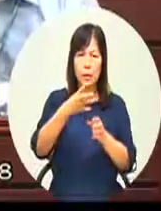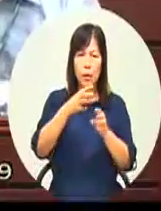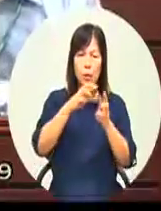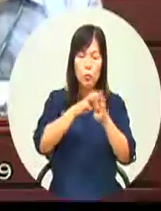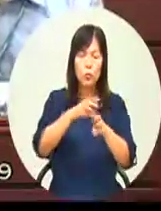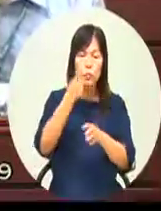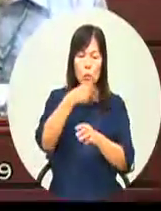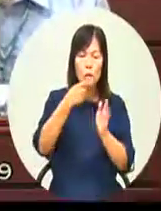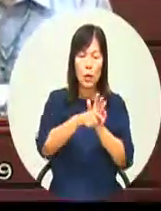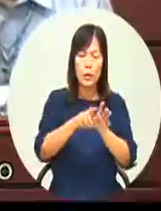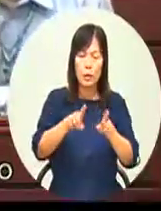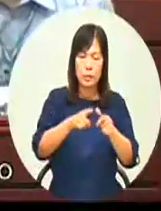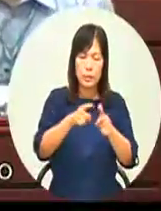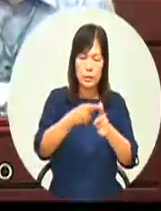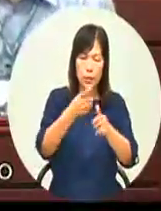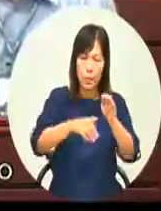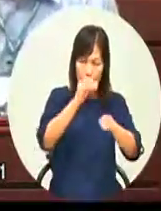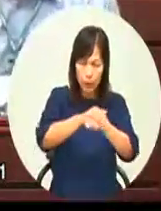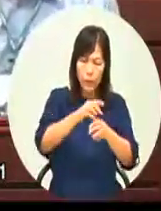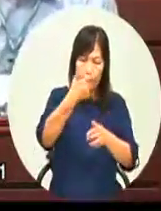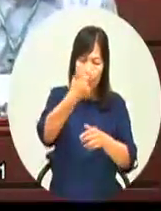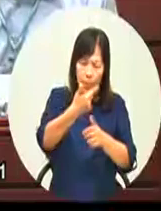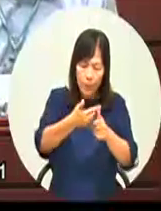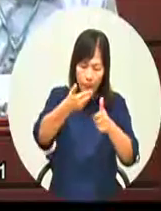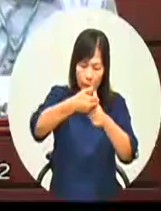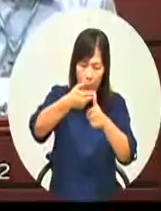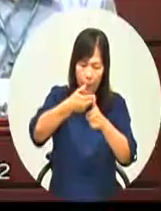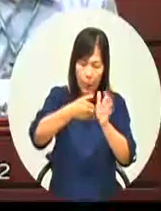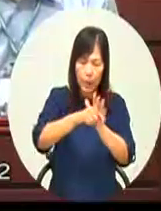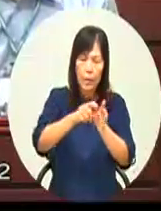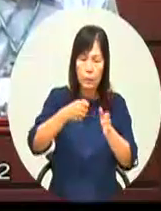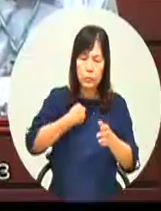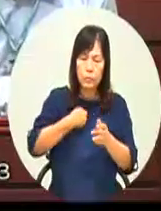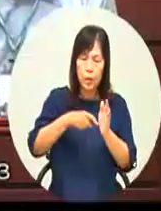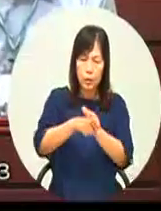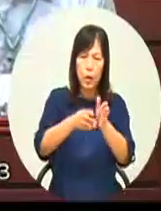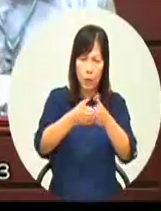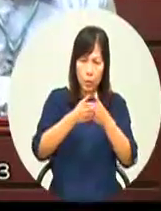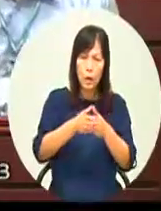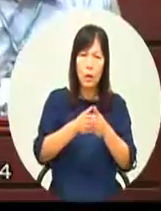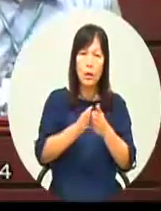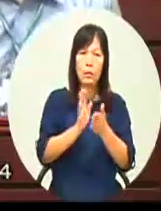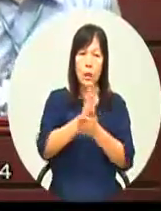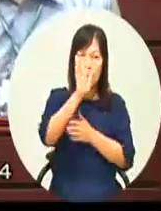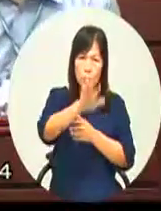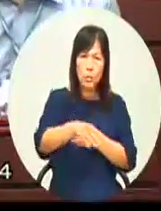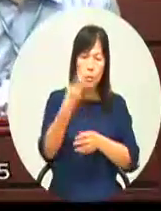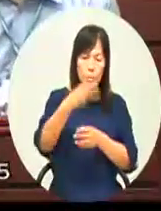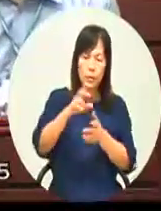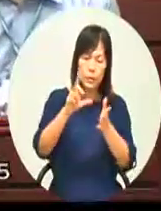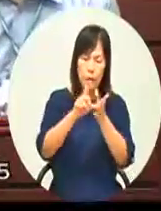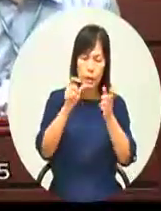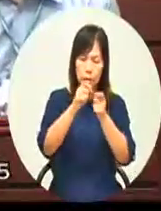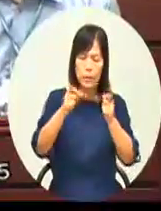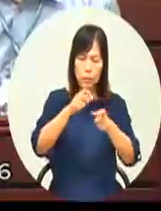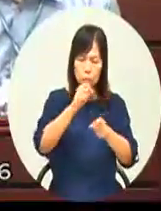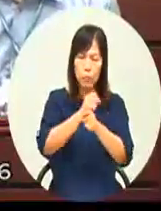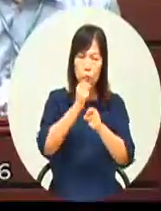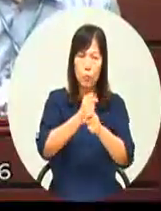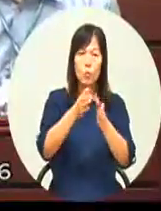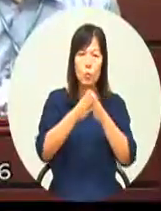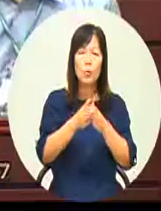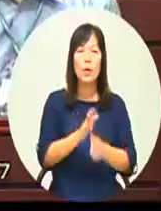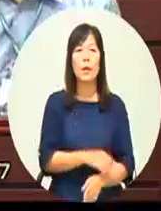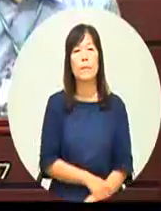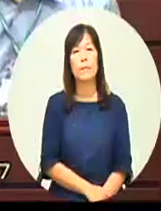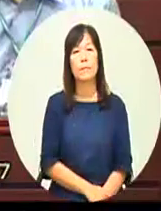成，我们大概可以慢慢培养这样的一个运量，知道那个需求，我们再来做后续长期的这个作业。那至于